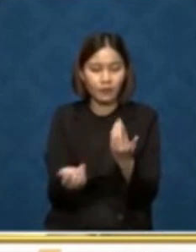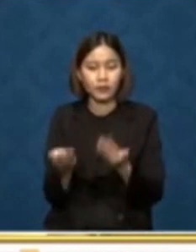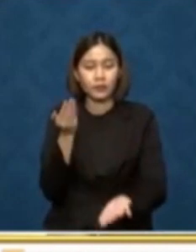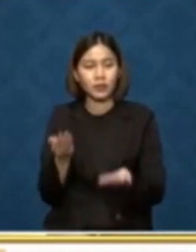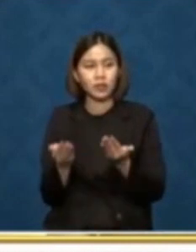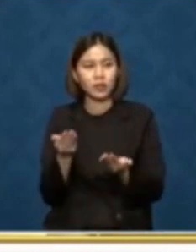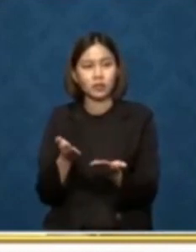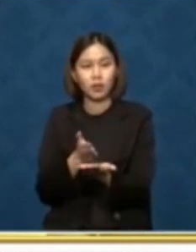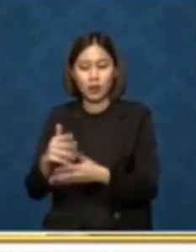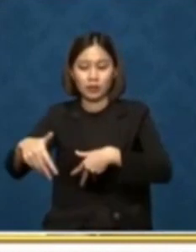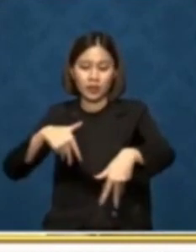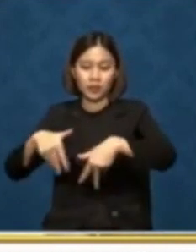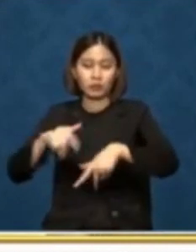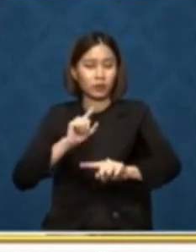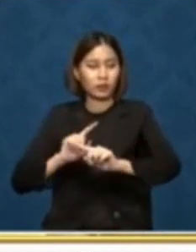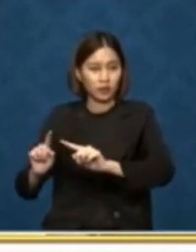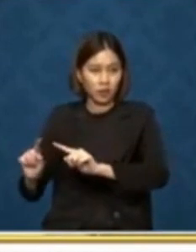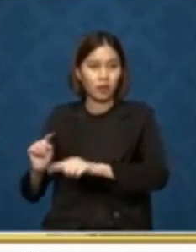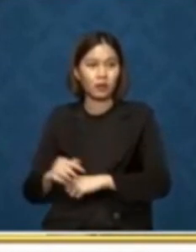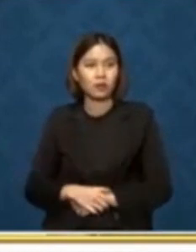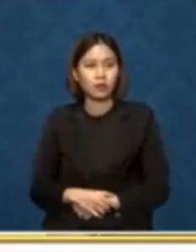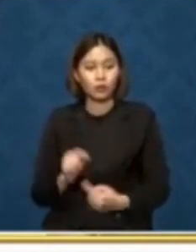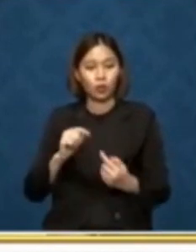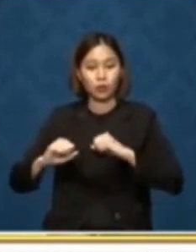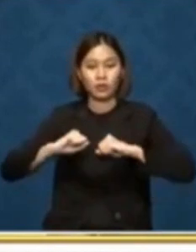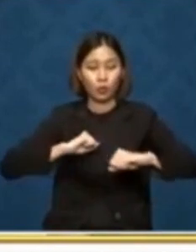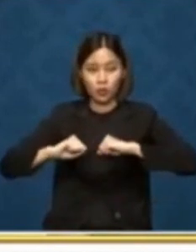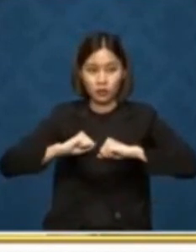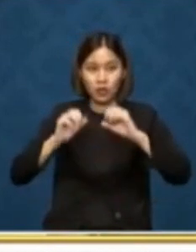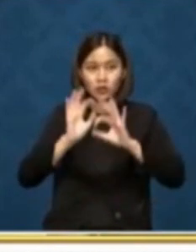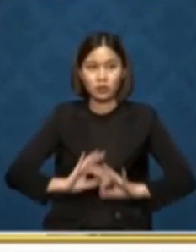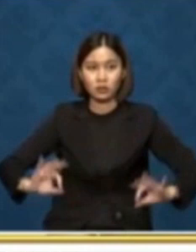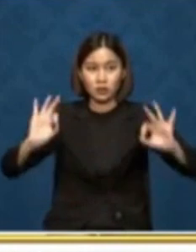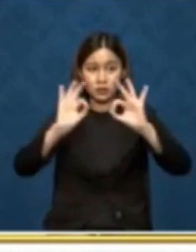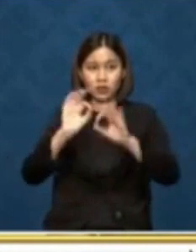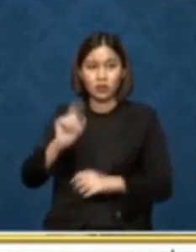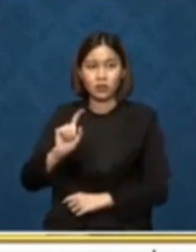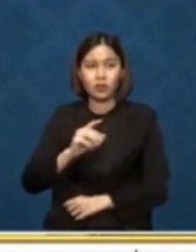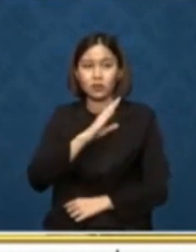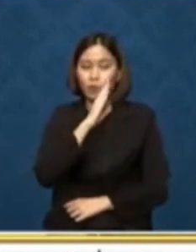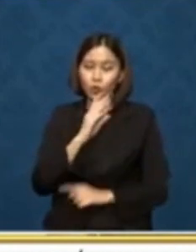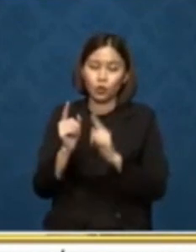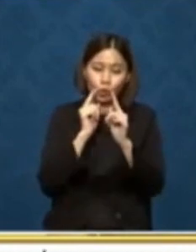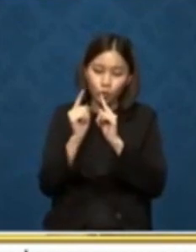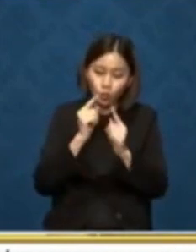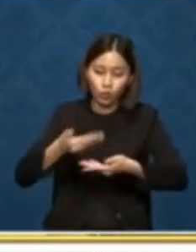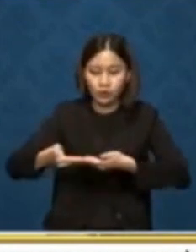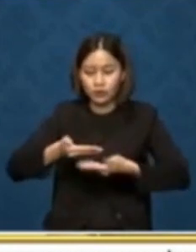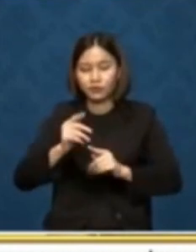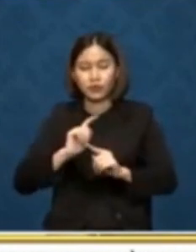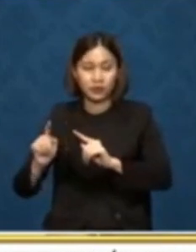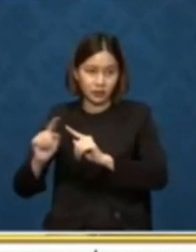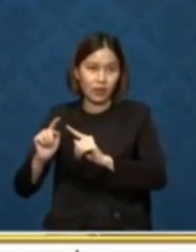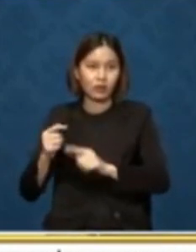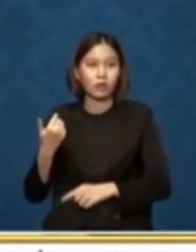สังคมหรือว่าภาคประชาชนอื่นๆไม่ว่าจะในเรื่องของเยาวชนของอะไแล้วก็ที่สำคัญเวลาเราไปพูดคุย